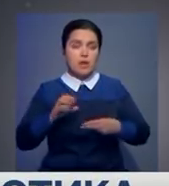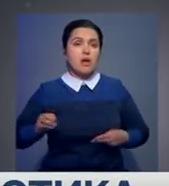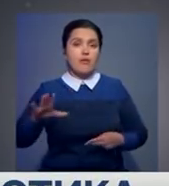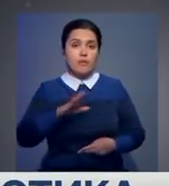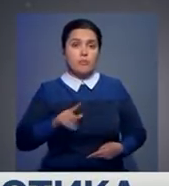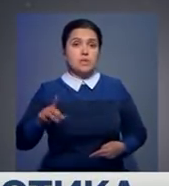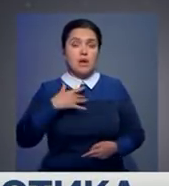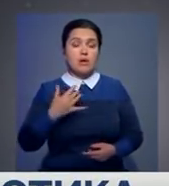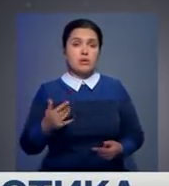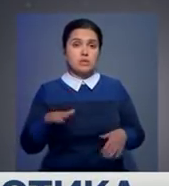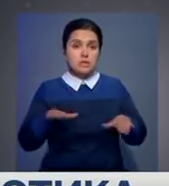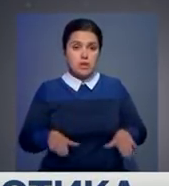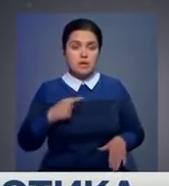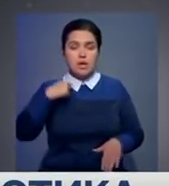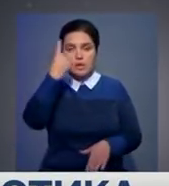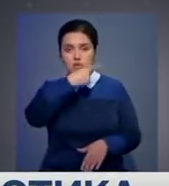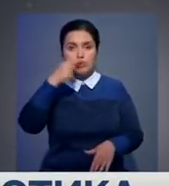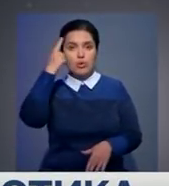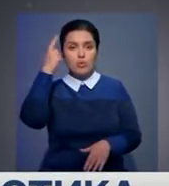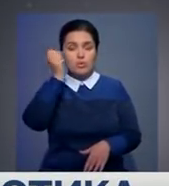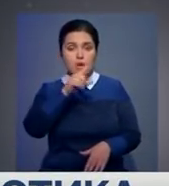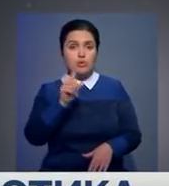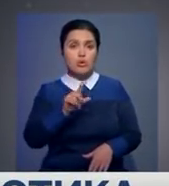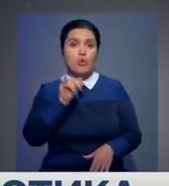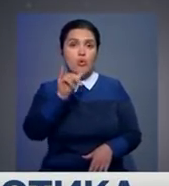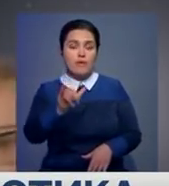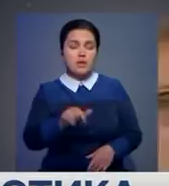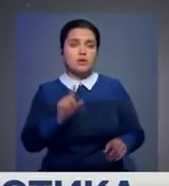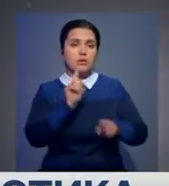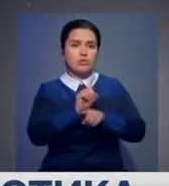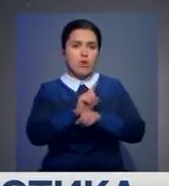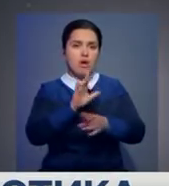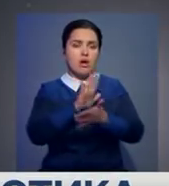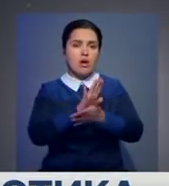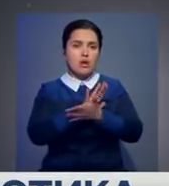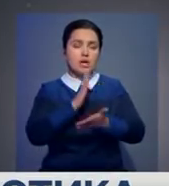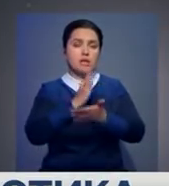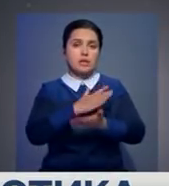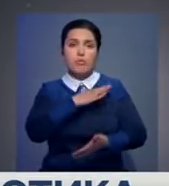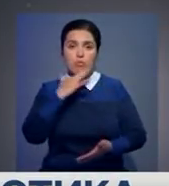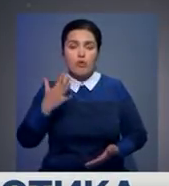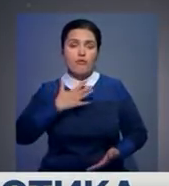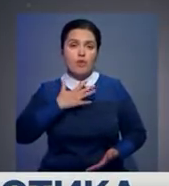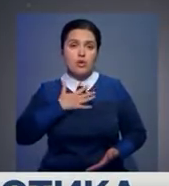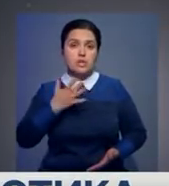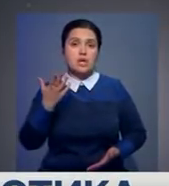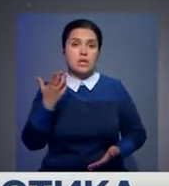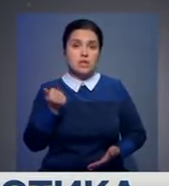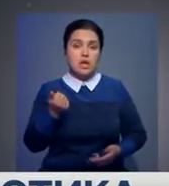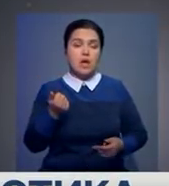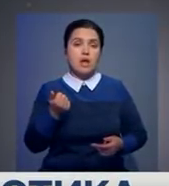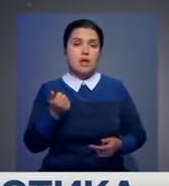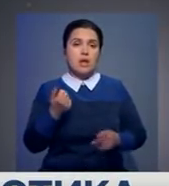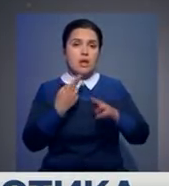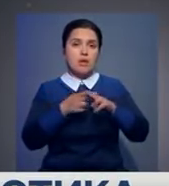здесь я лично узнал, что в вашем регионе также обеспокоены выбросами в атмосферу тепловой энергии. Хочу сказать, что это не является прямым